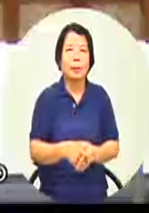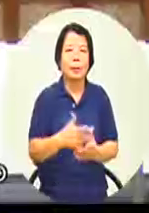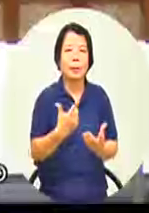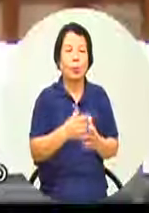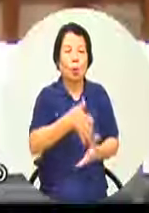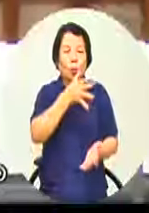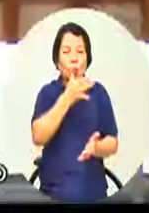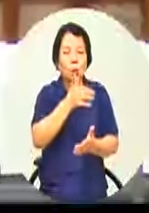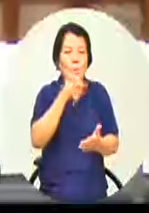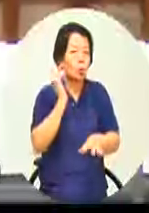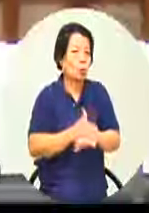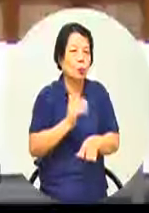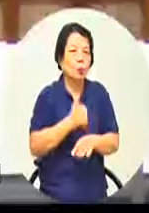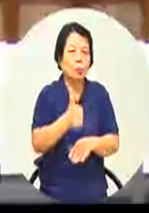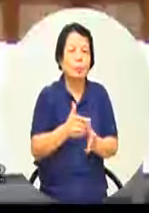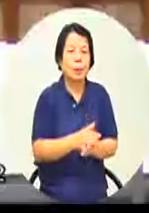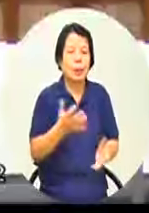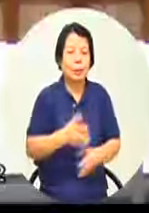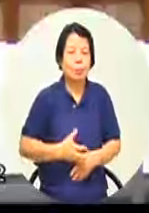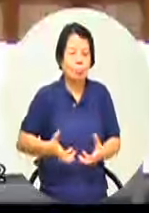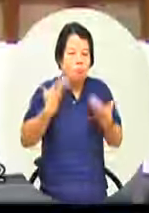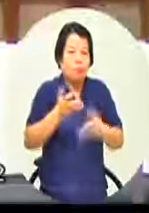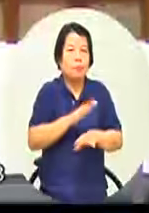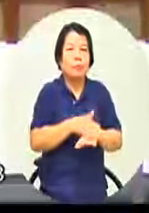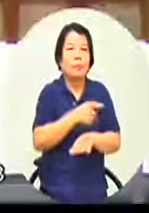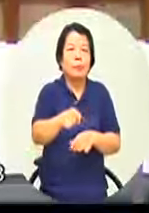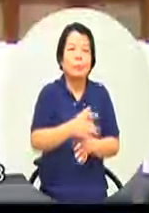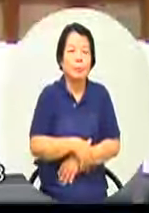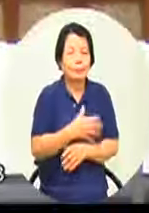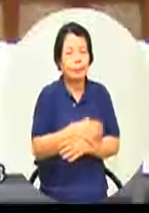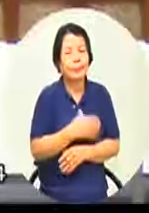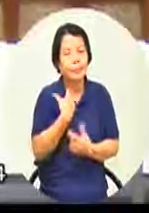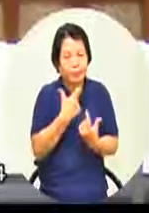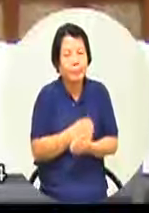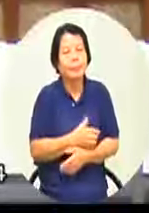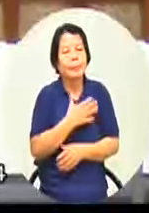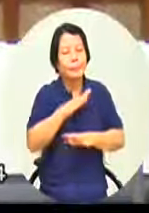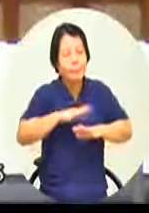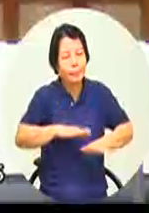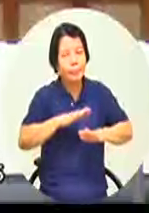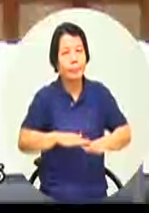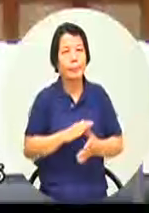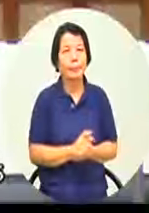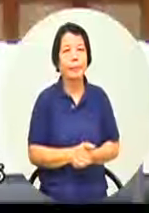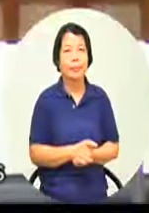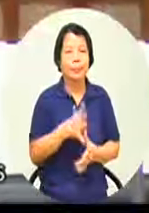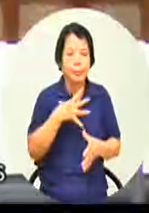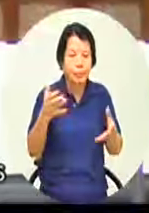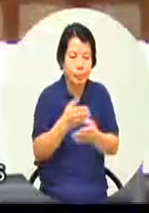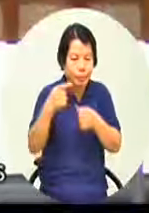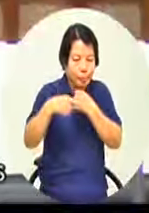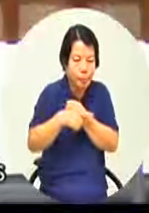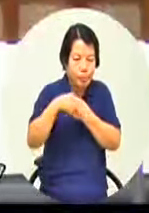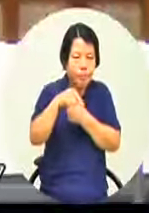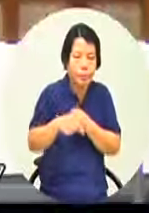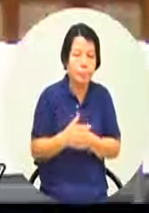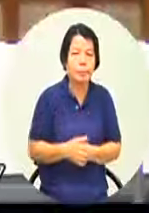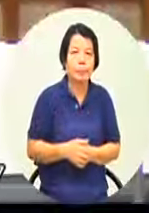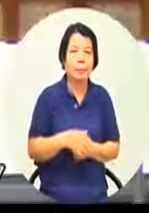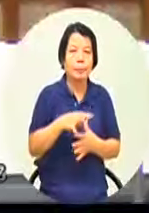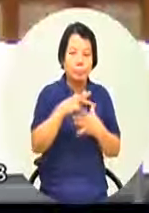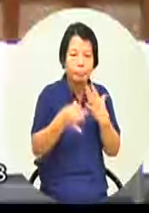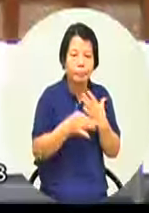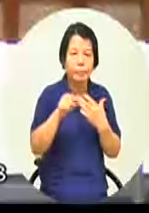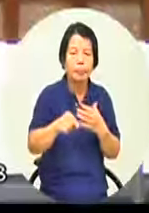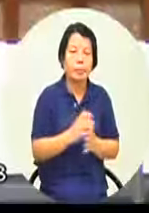发言，还不情绪化，所以你们就委屈一点。但是我们共同研究出一个机制，其实